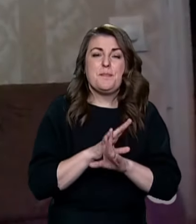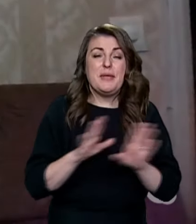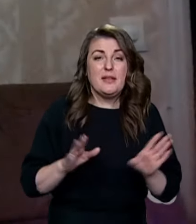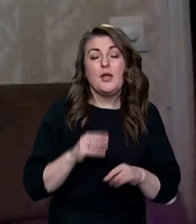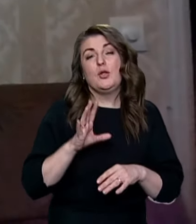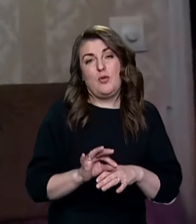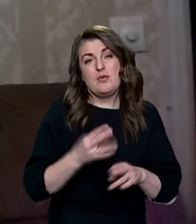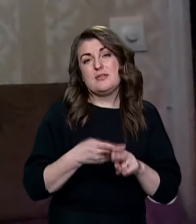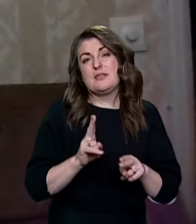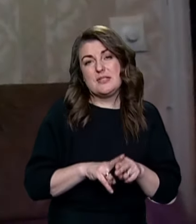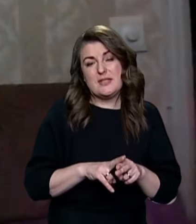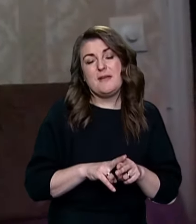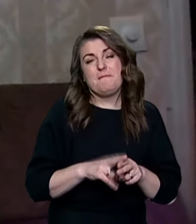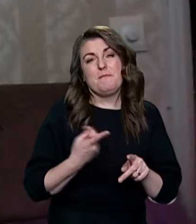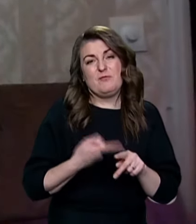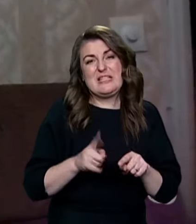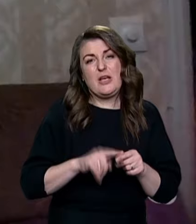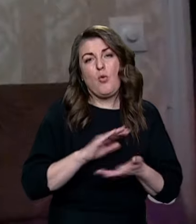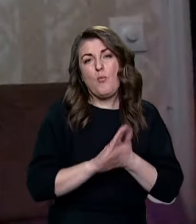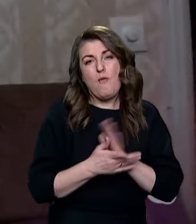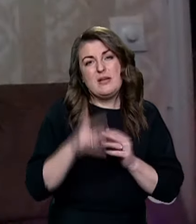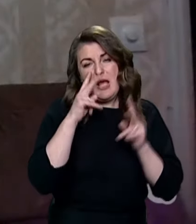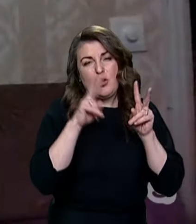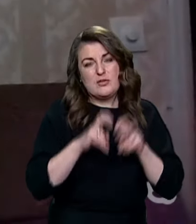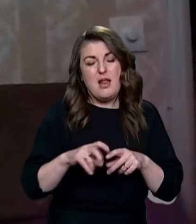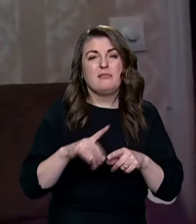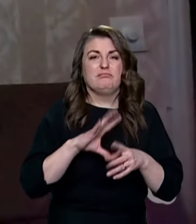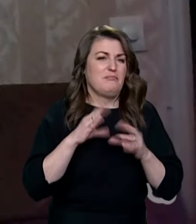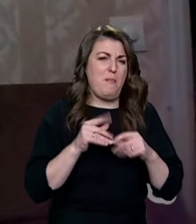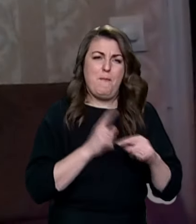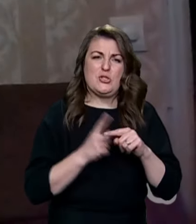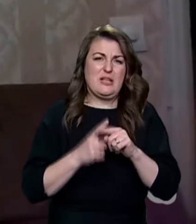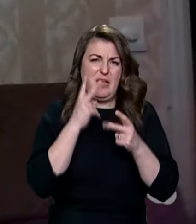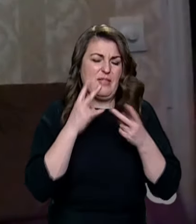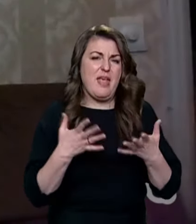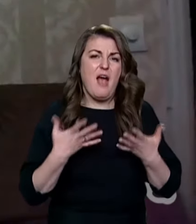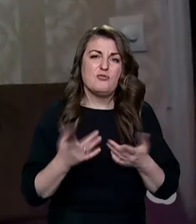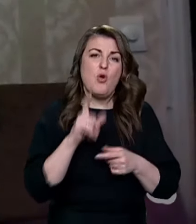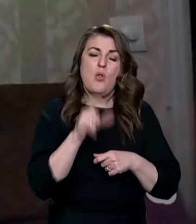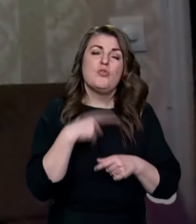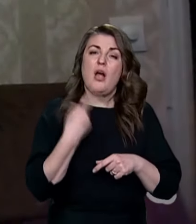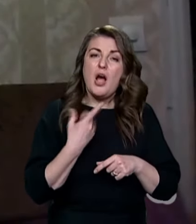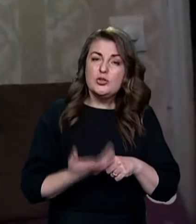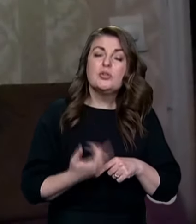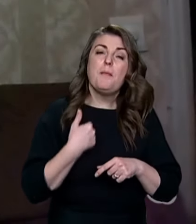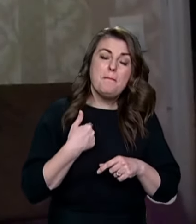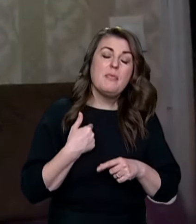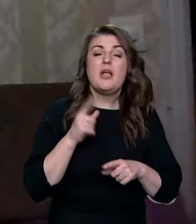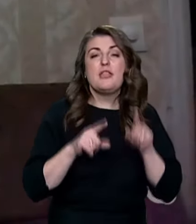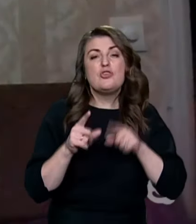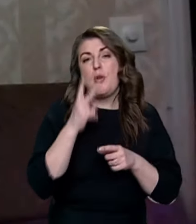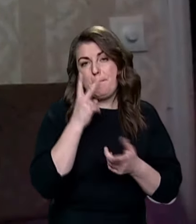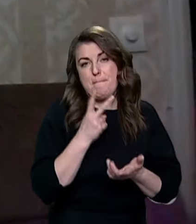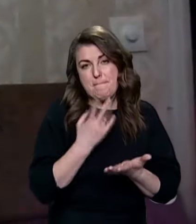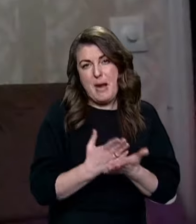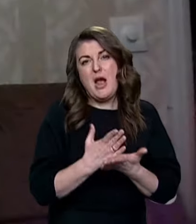то це в цих умовах це я розглядаю як суто позитивне явище, тому що люди кажуть, ну от ми дещо маємо